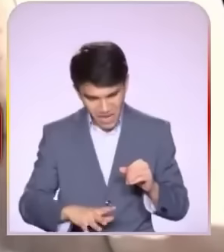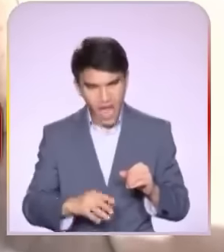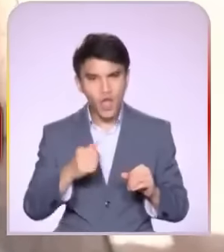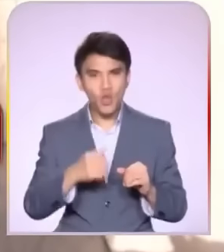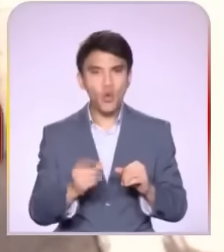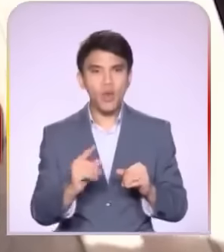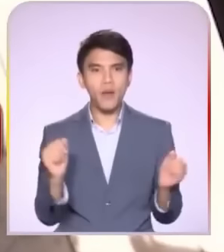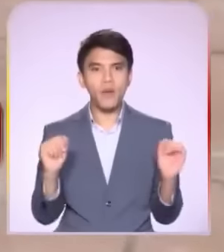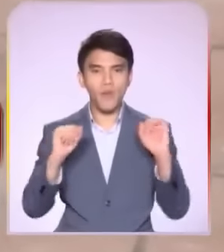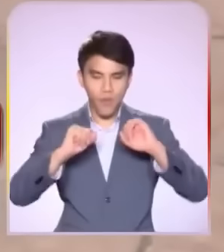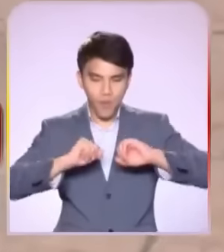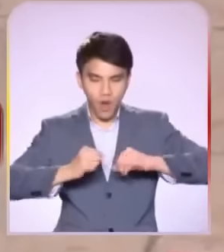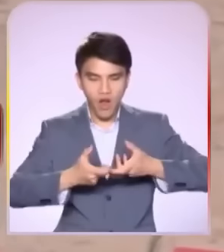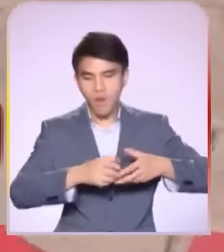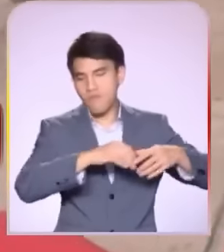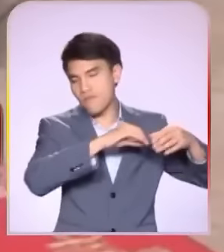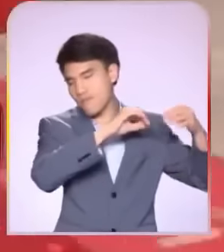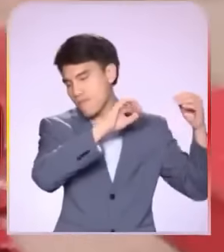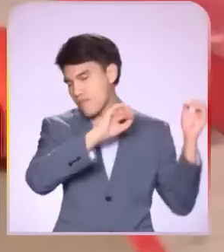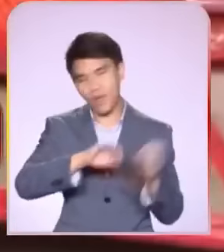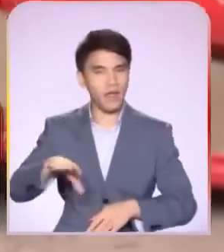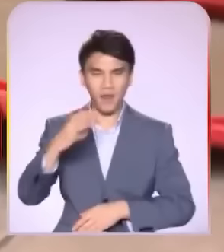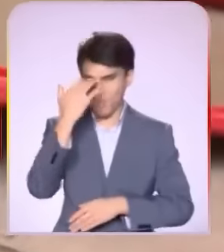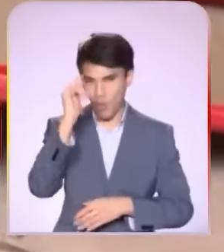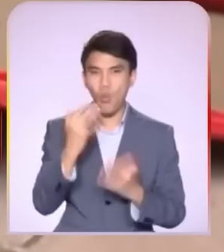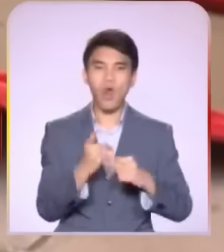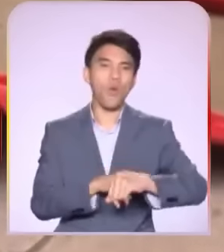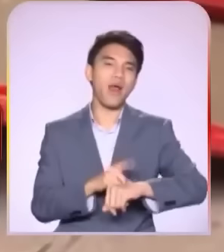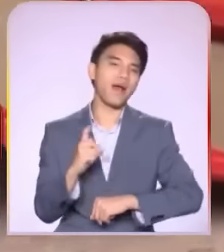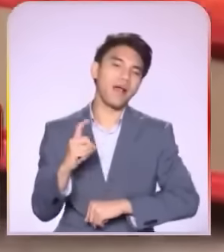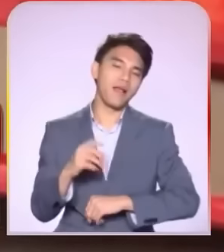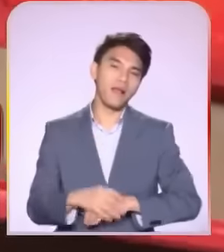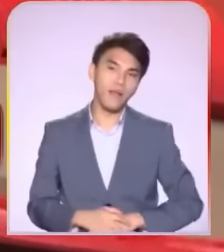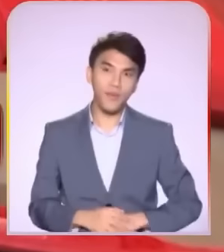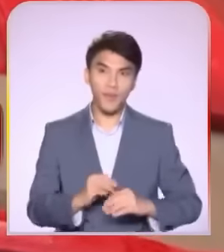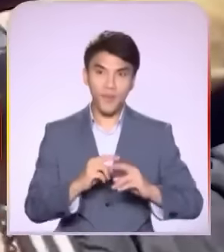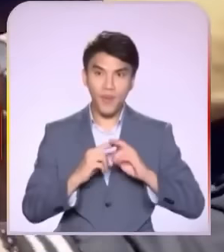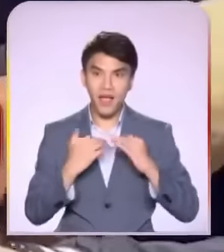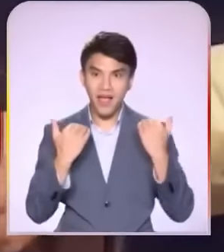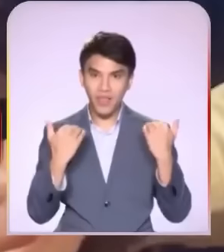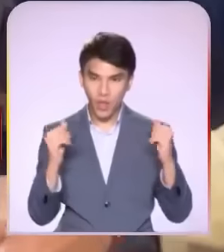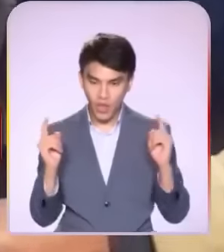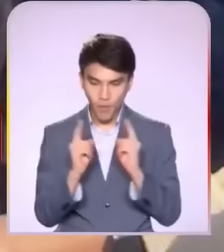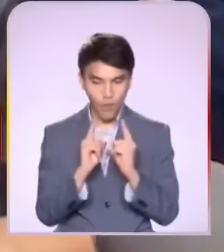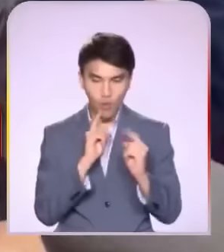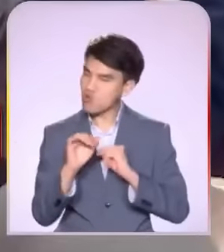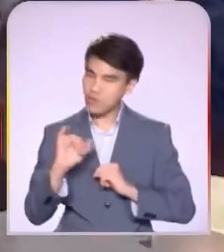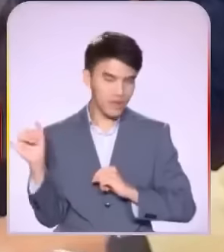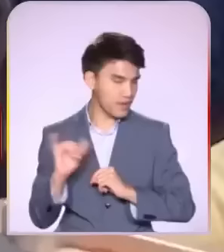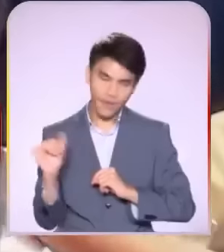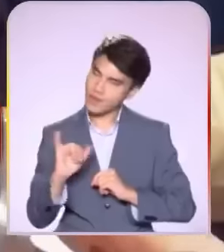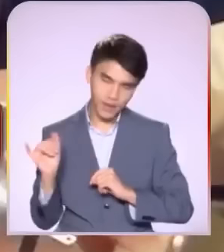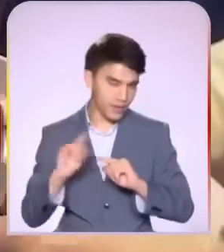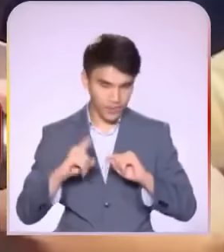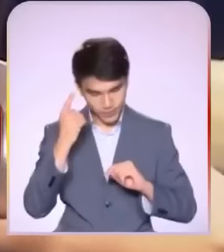ที่ไหนจึงตัดสินใจโยนของทิ้งเลยฮะเพราะรอไปก็เสียเวลาซึ่งตนยังไม่ได้เข้าไปพูดคุยกับทางพนักงานแต่อย่างใ